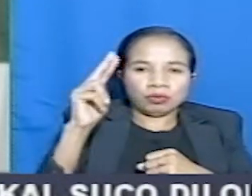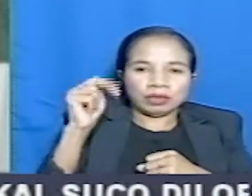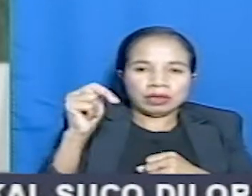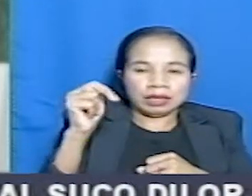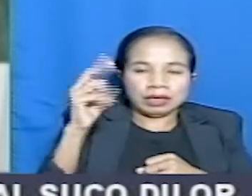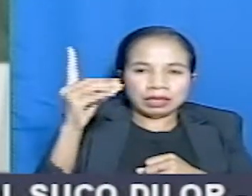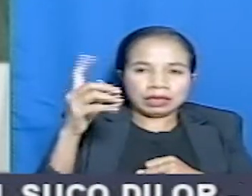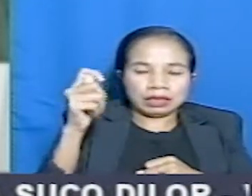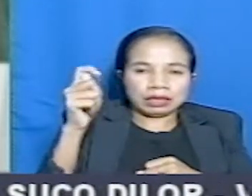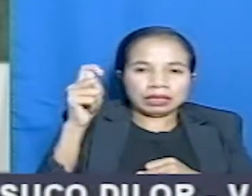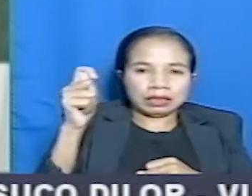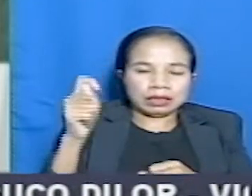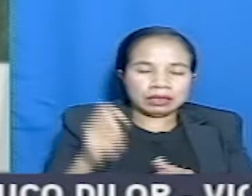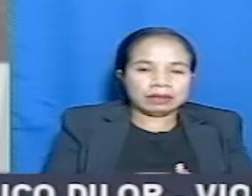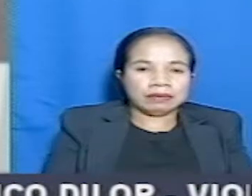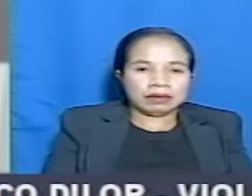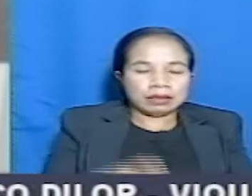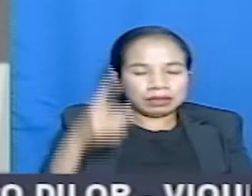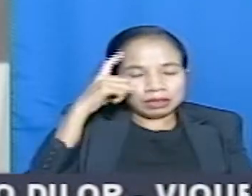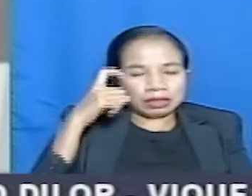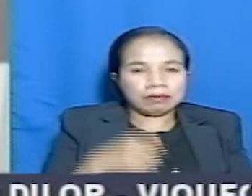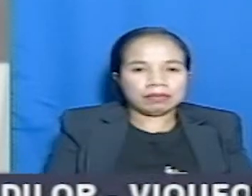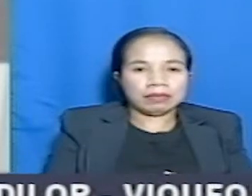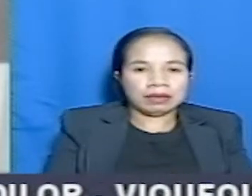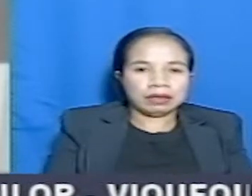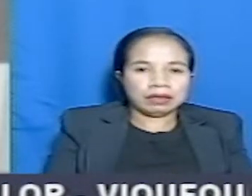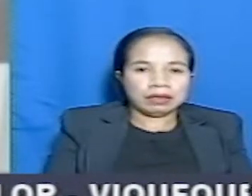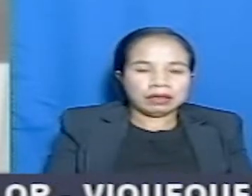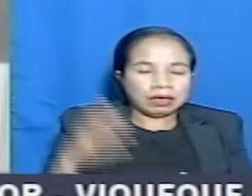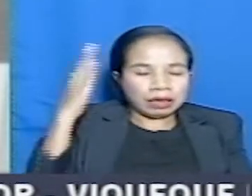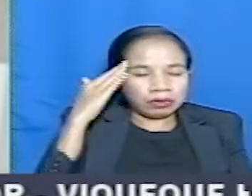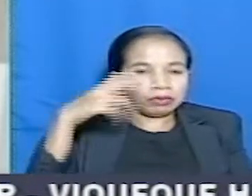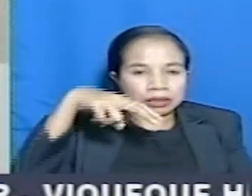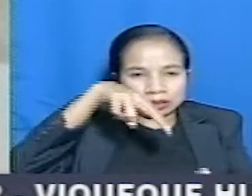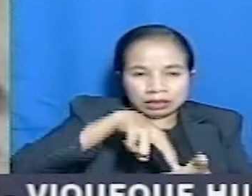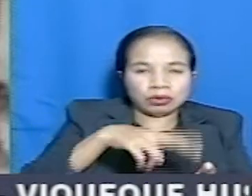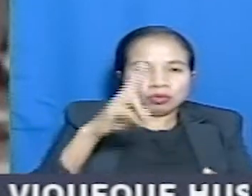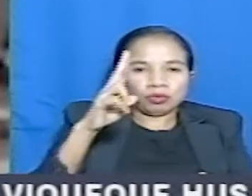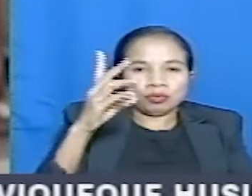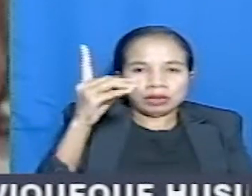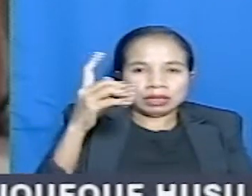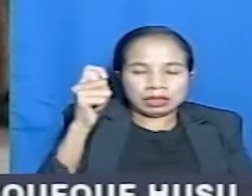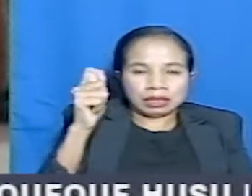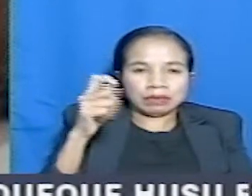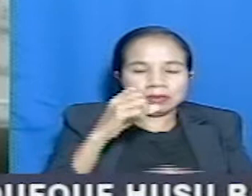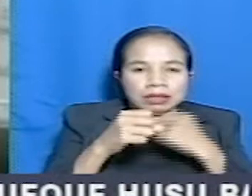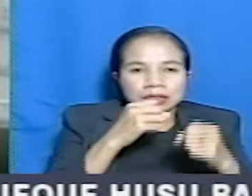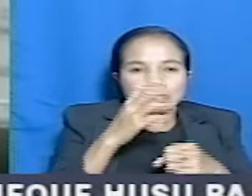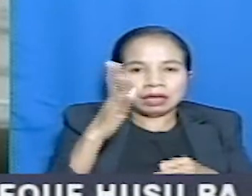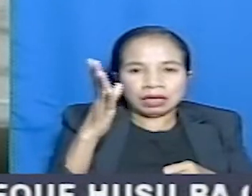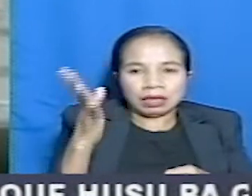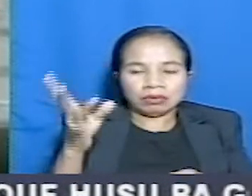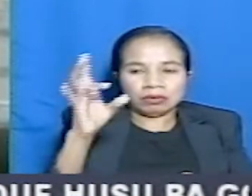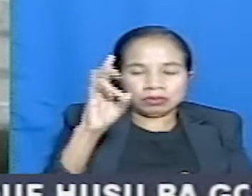Democratică Timorense UDT. Tambah relembra existensia UDT badala hat nulu resen hitu.